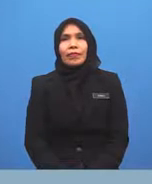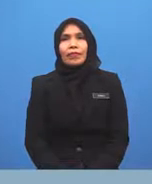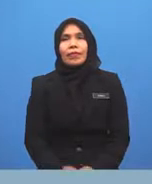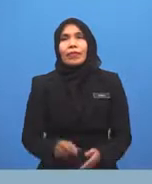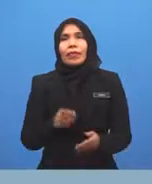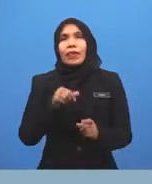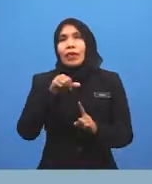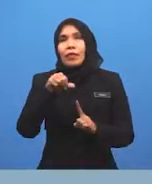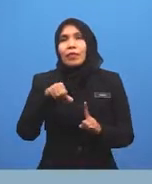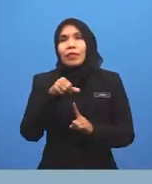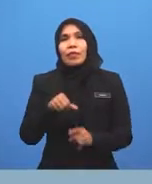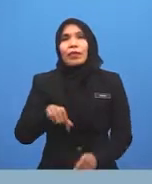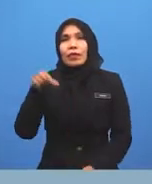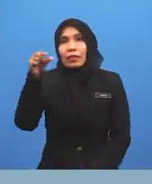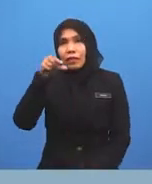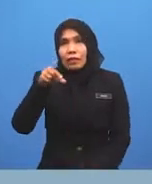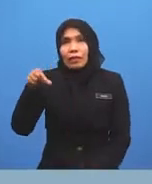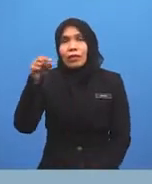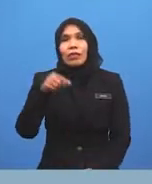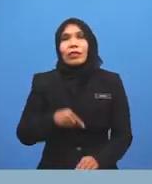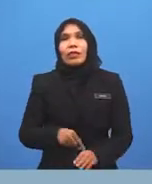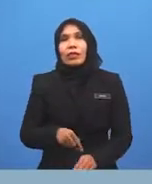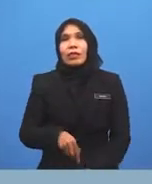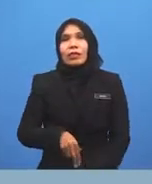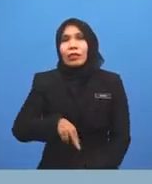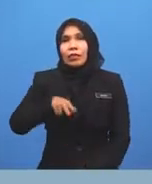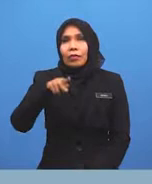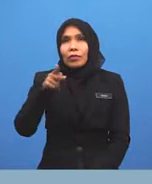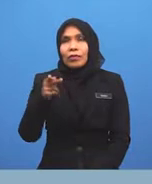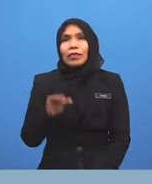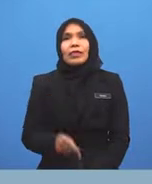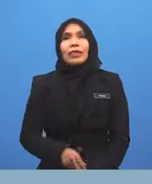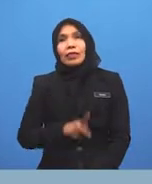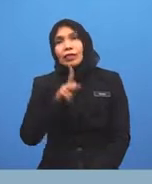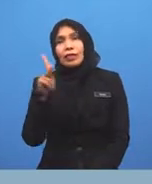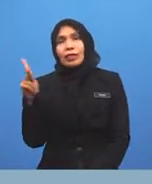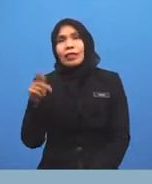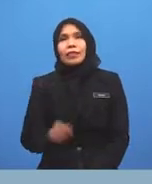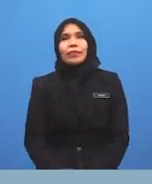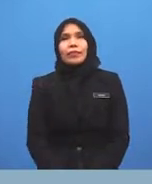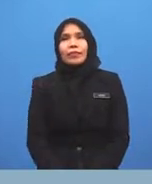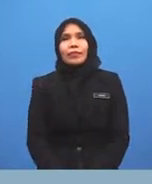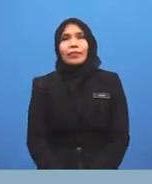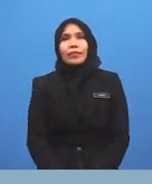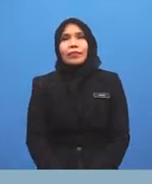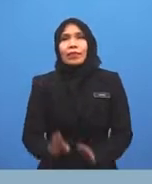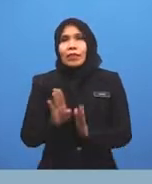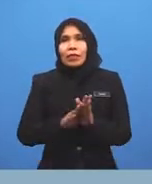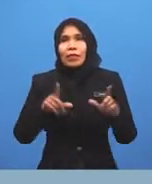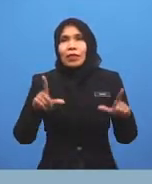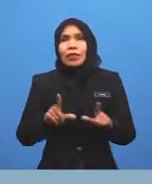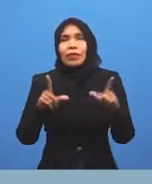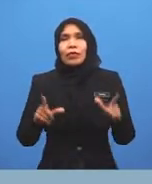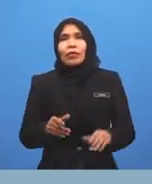Apabila gegelung dipusingkan ke kanan, pergerakan ini akan menyebabkan berlakunya pemotongan